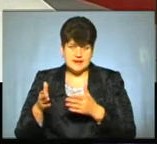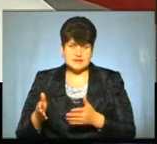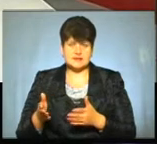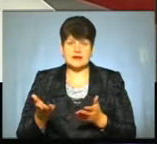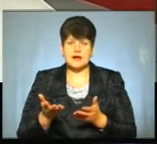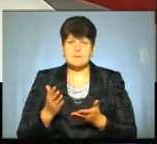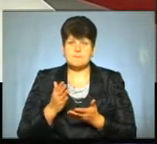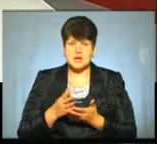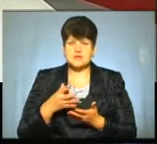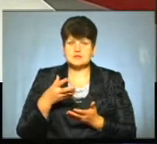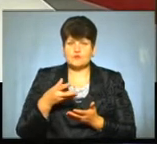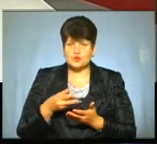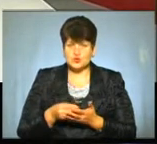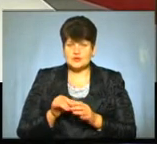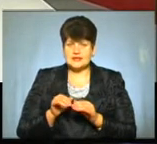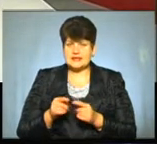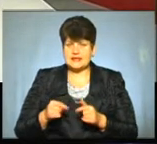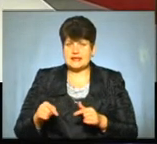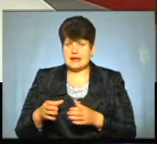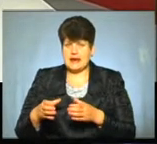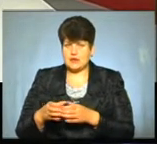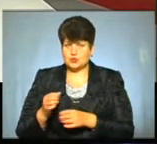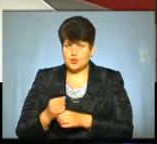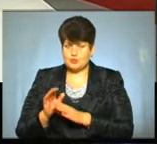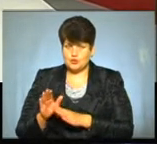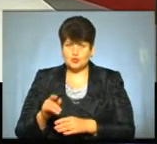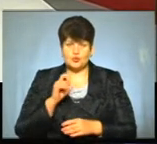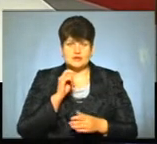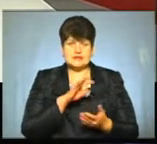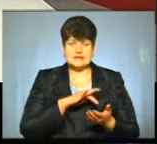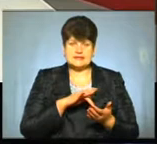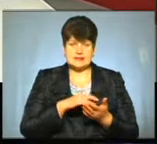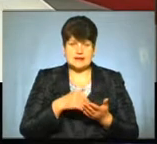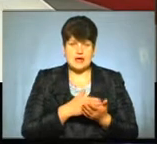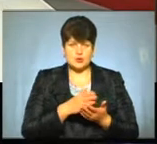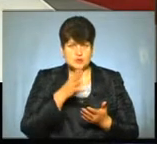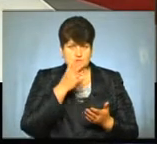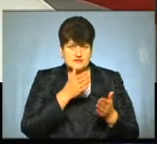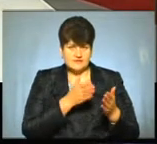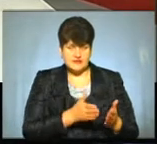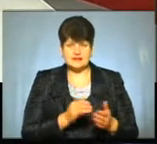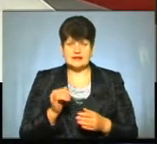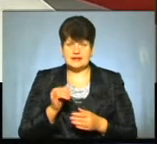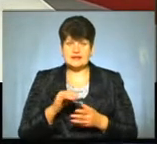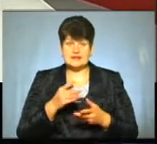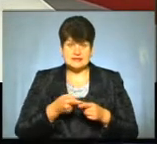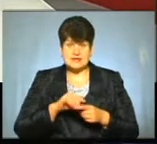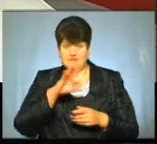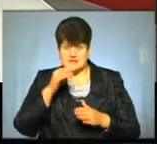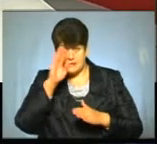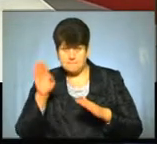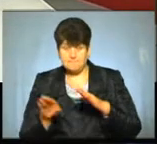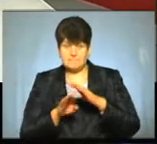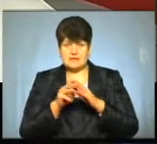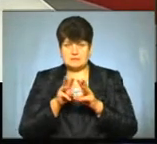яка має свою ділянку роботи, Український центр оцінювання якості освіти, ну і це все під